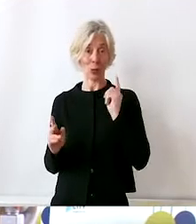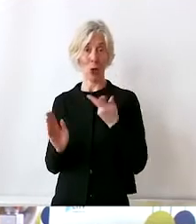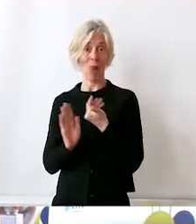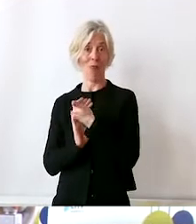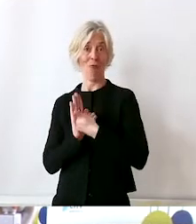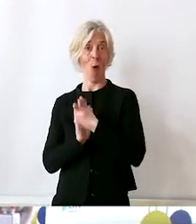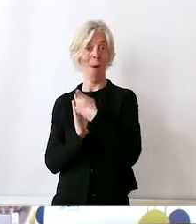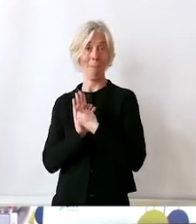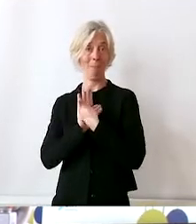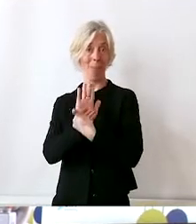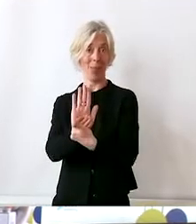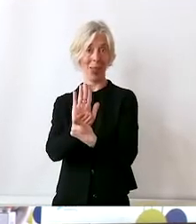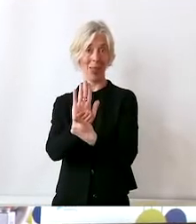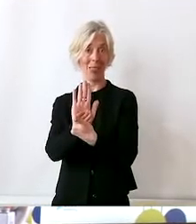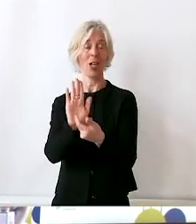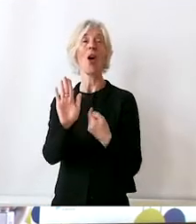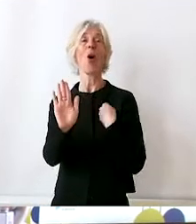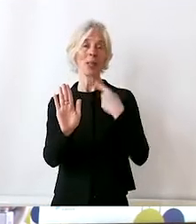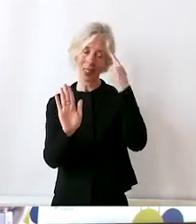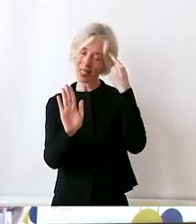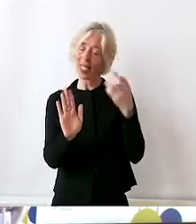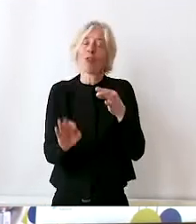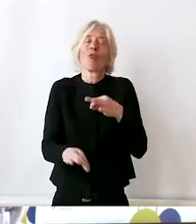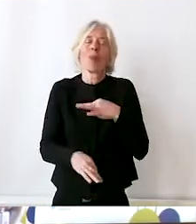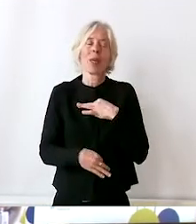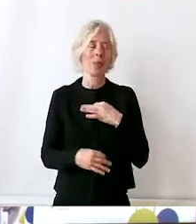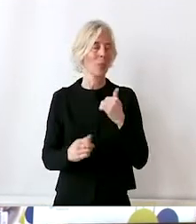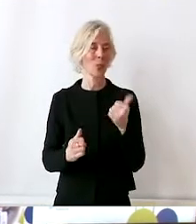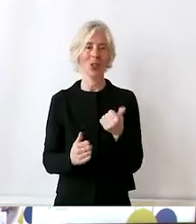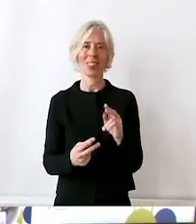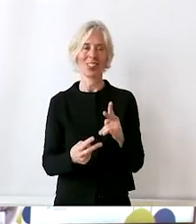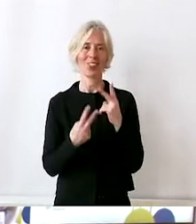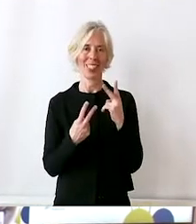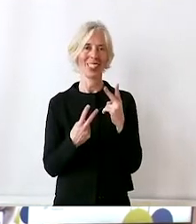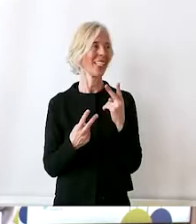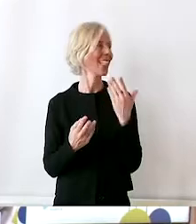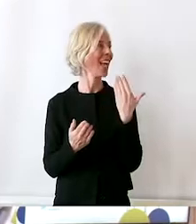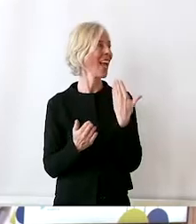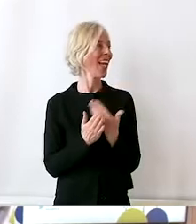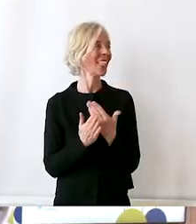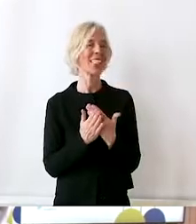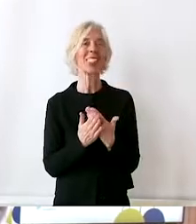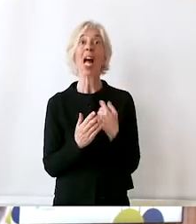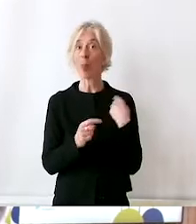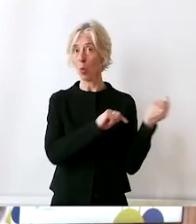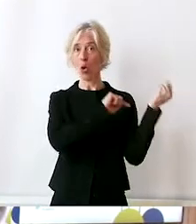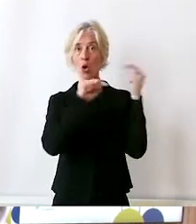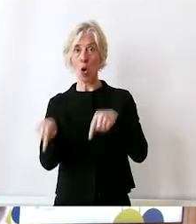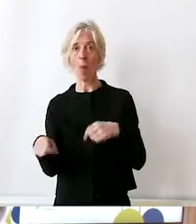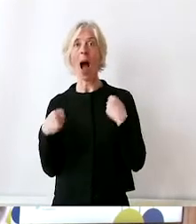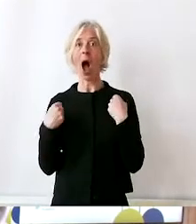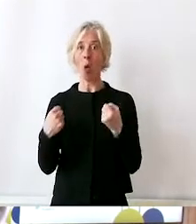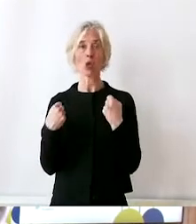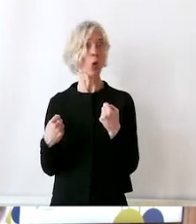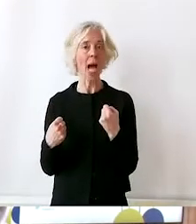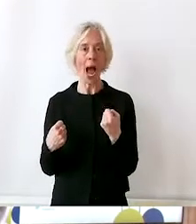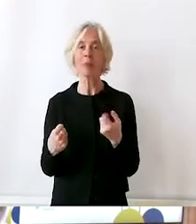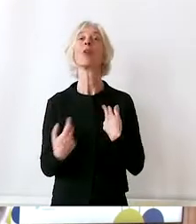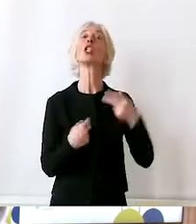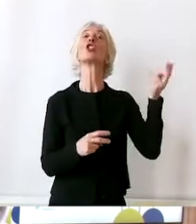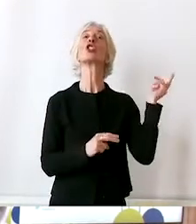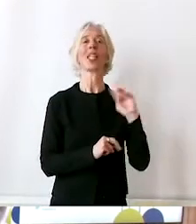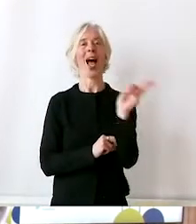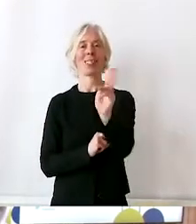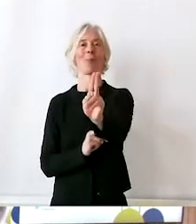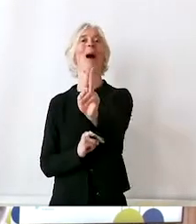das finde ich auch ein Thema, das mir immer ganz wichtig ist. Deswegen bin ich hierhin nicht mit dem Auto oder Taxi, sondern mit der Tram gekommen.